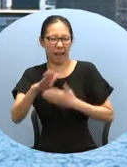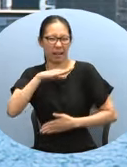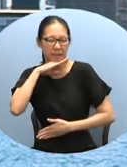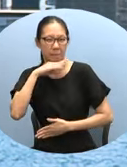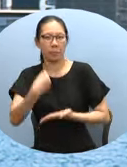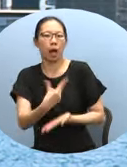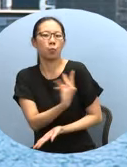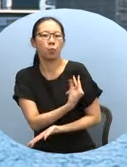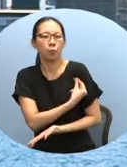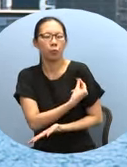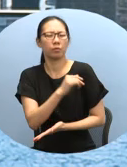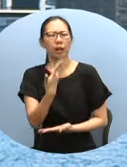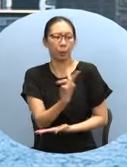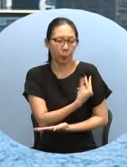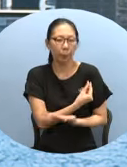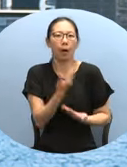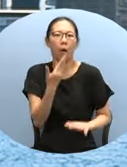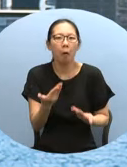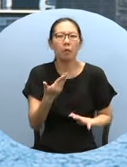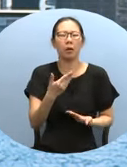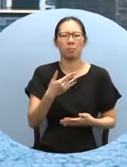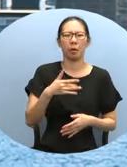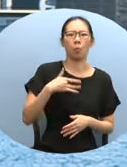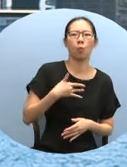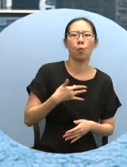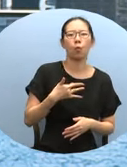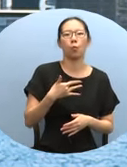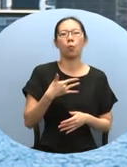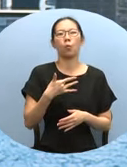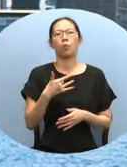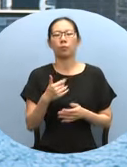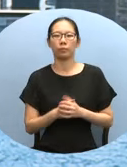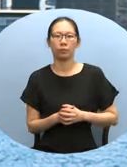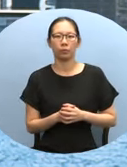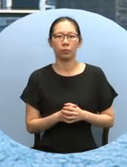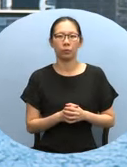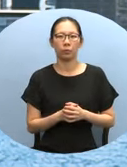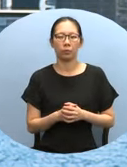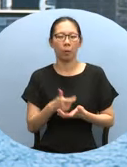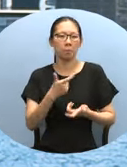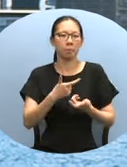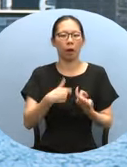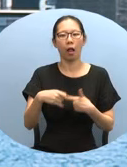苗咧，如果佢係未必能夠每種都係有效咁可以成功推出市面嗰